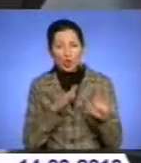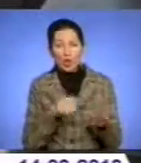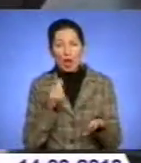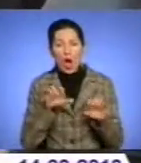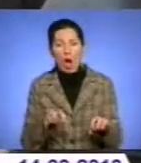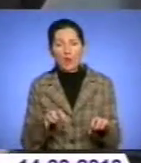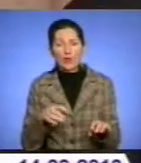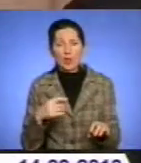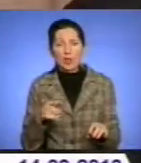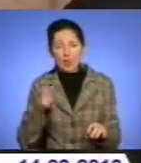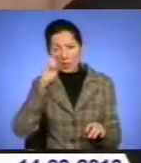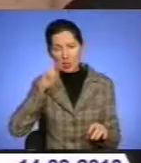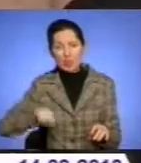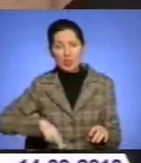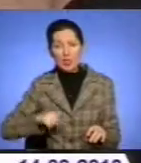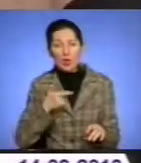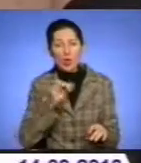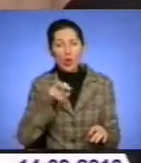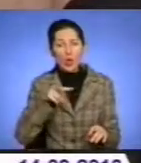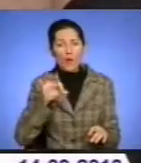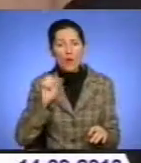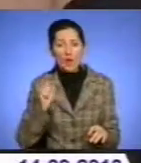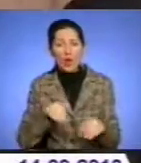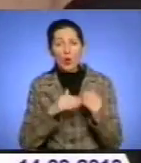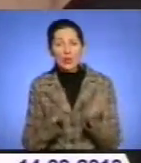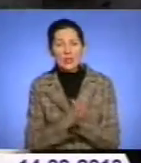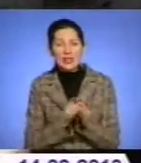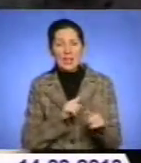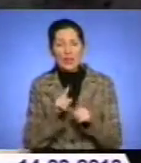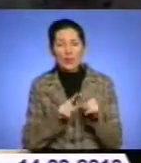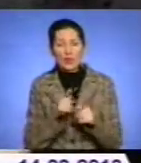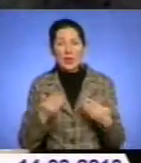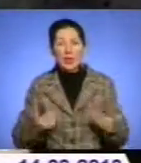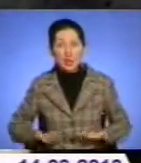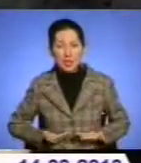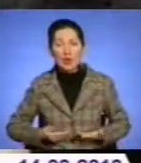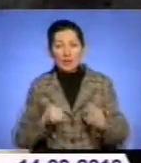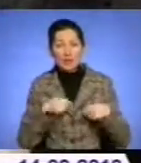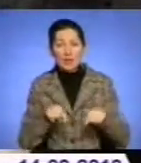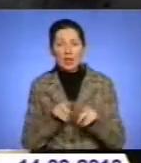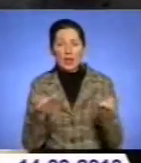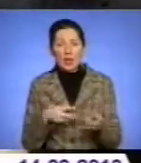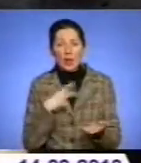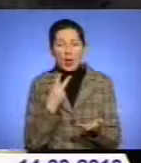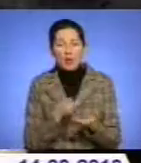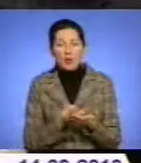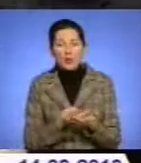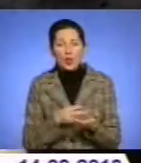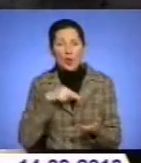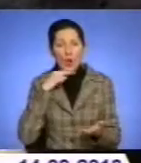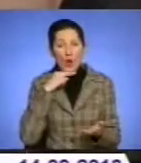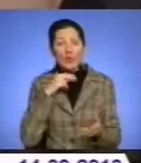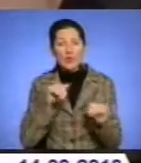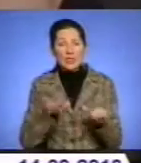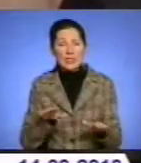облдержадміністрації Миколи Головача, у контексті реформування житлово-комунальної сфери слід особливу увагу звернути на вирішення питань